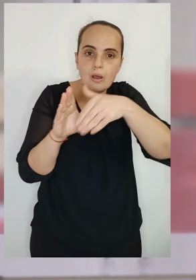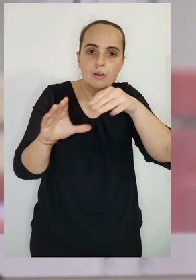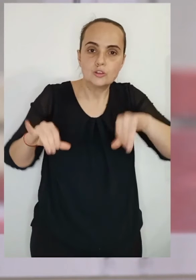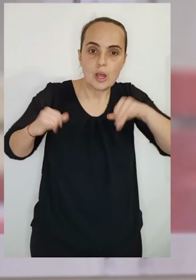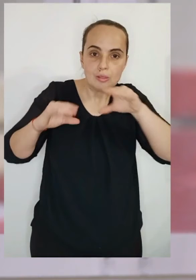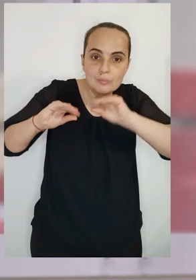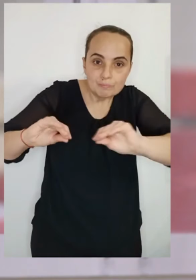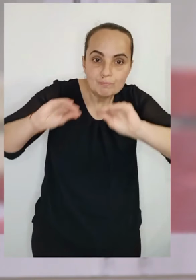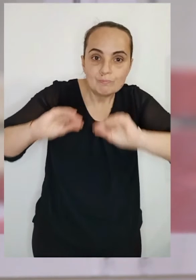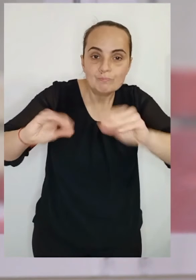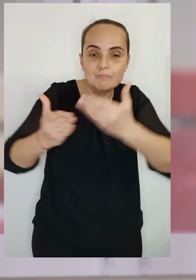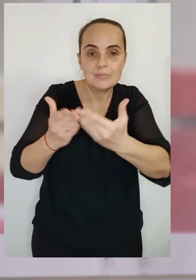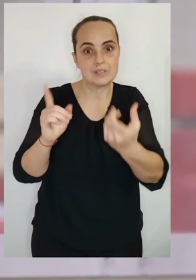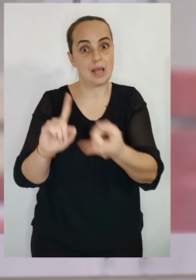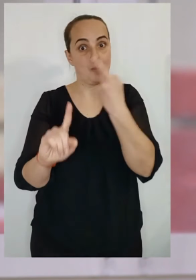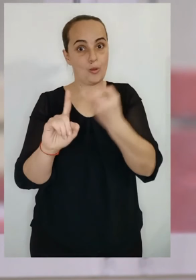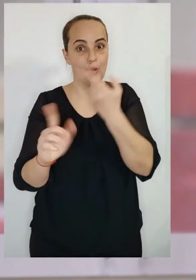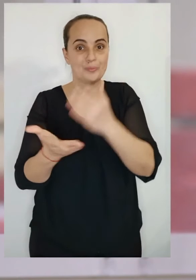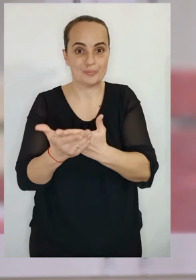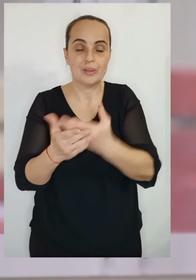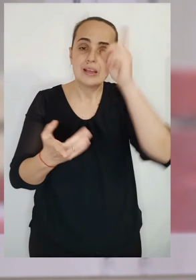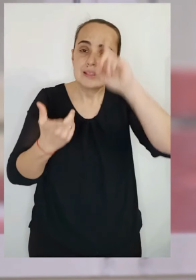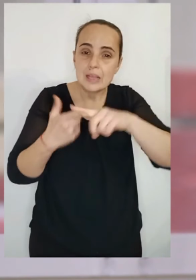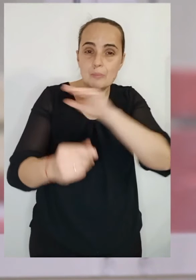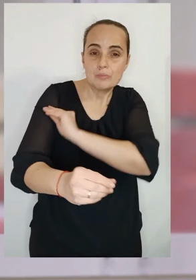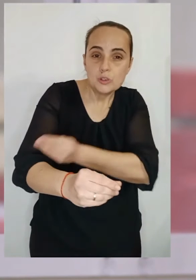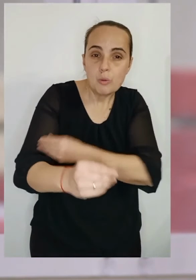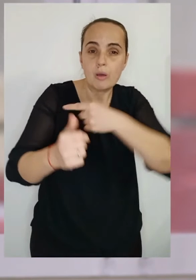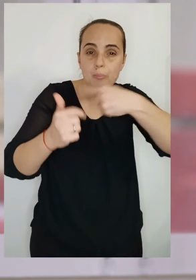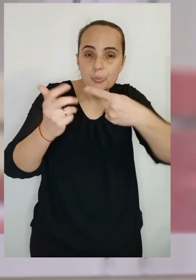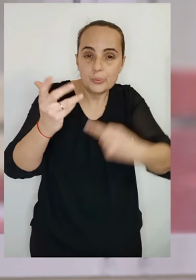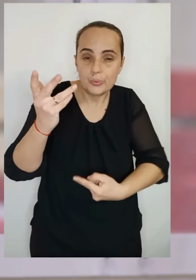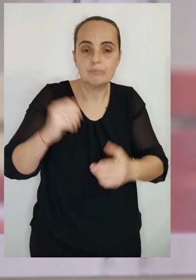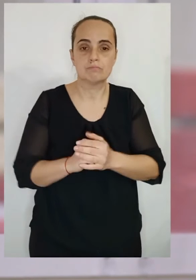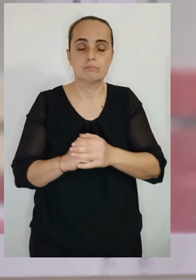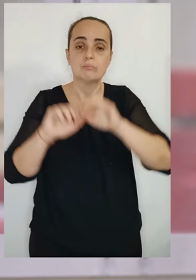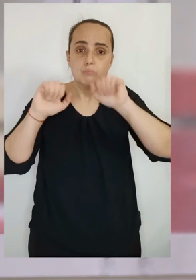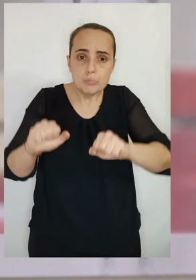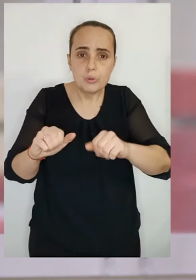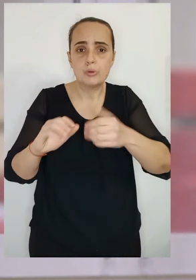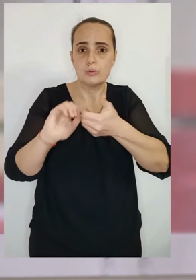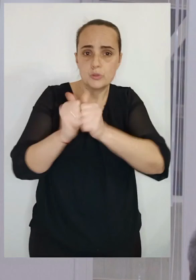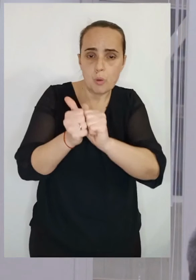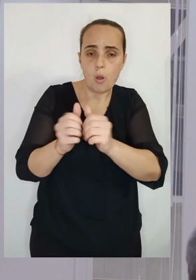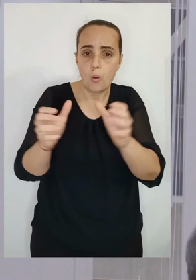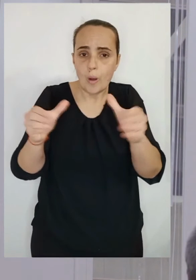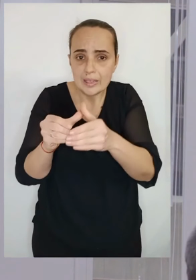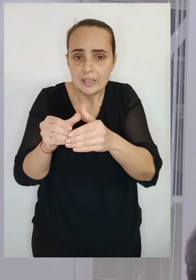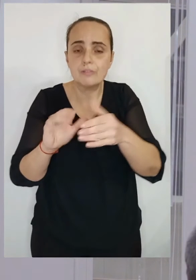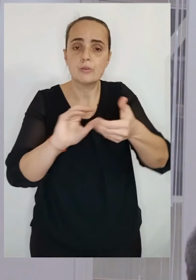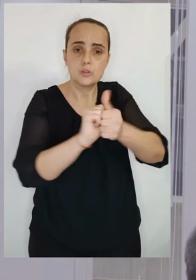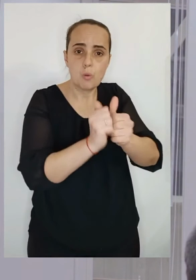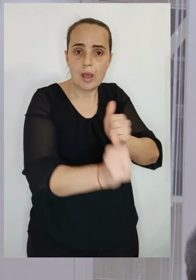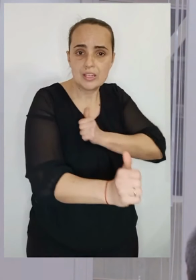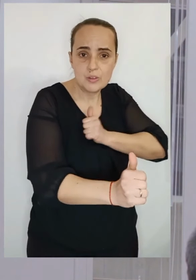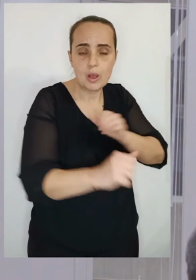des jeunes. Et ça, pour moi, c'est une dimension importante. Et dans des disciplines qui sont très différentes, à la fois sport collectif et sport individuel. Et certains de ces